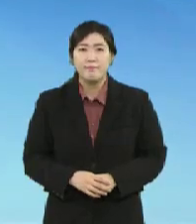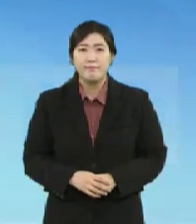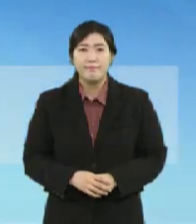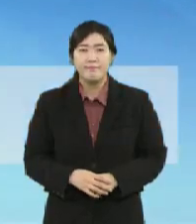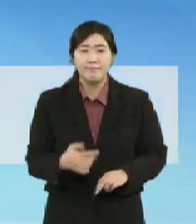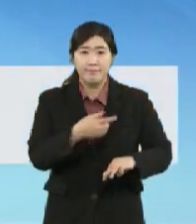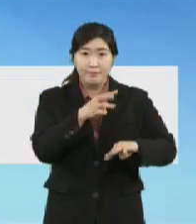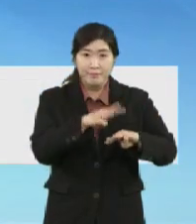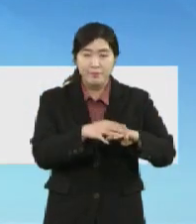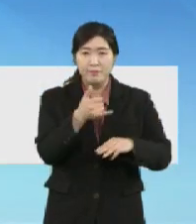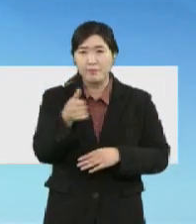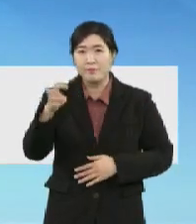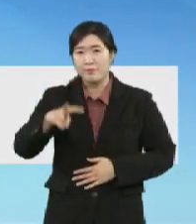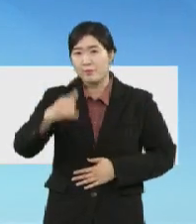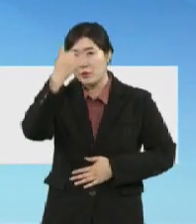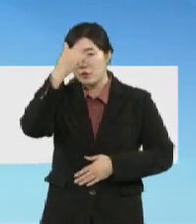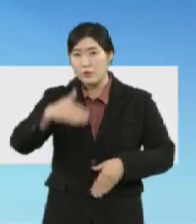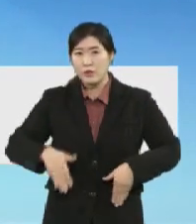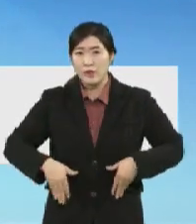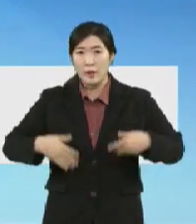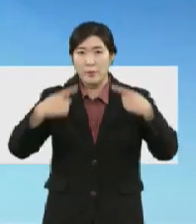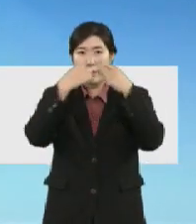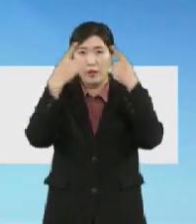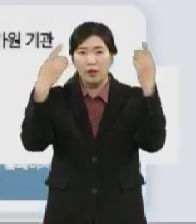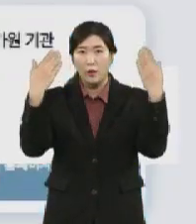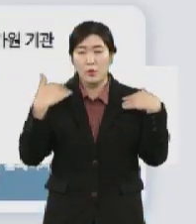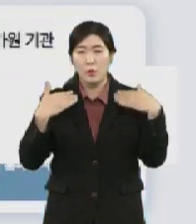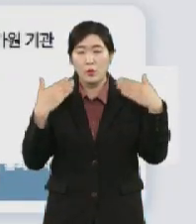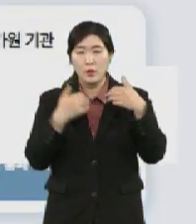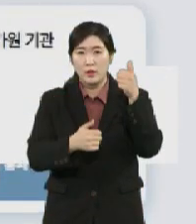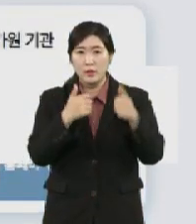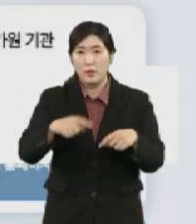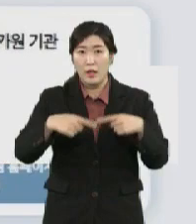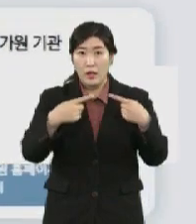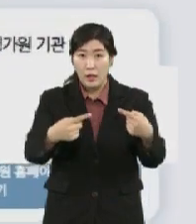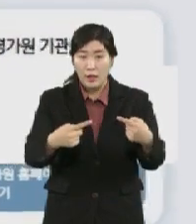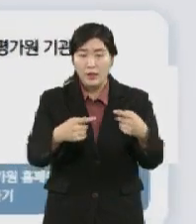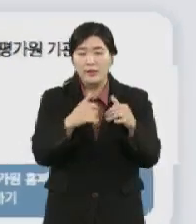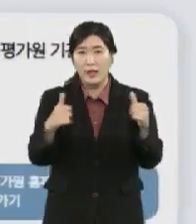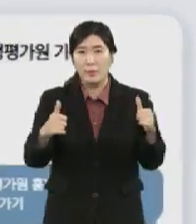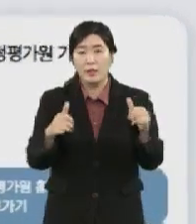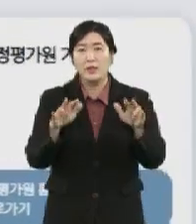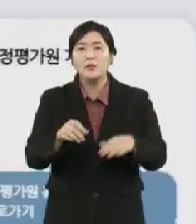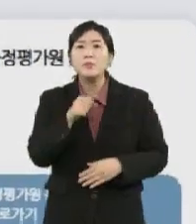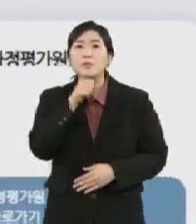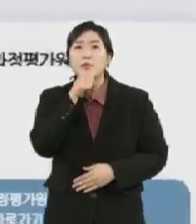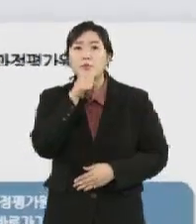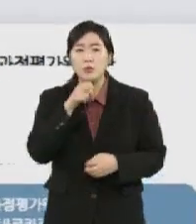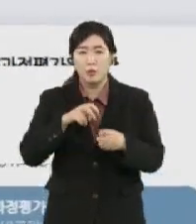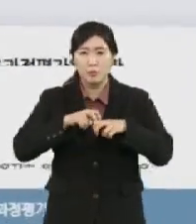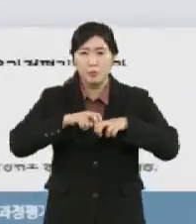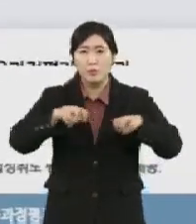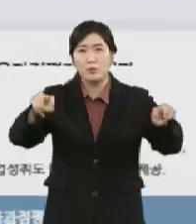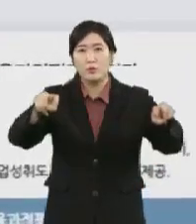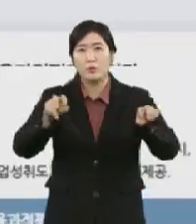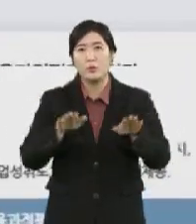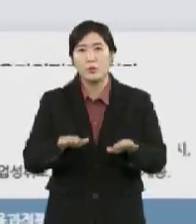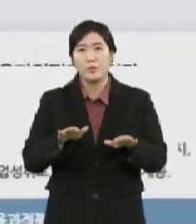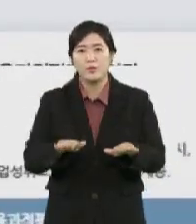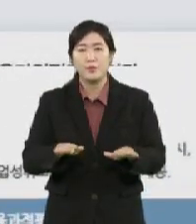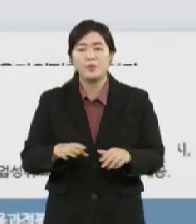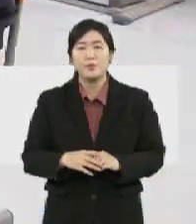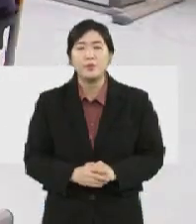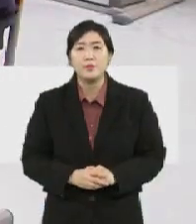대전과 세종 충남 의 수능 응시생 3만 6천 500여 명에게 도 대학수학능력시험에 성적표가 오디오의 발급